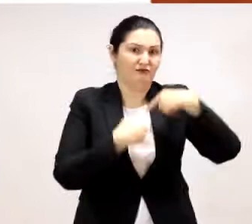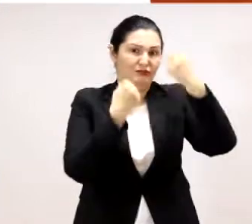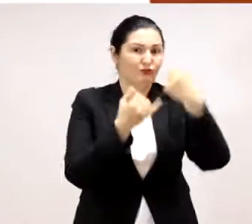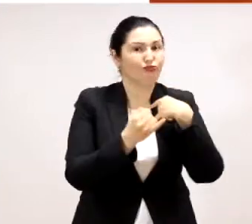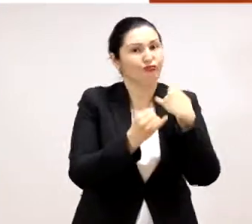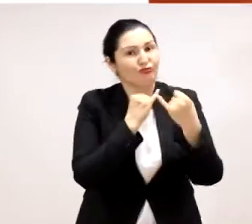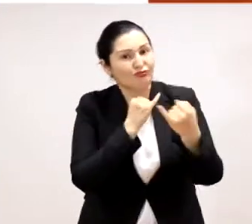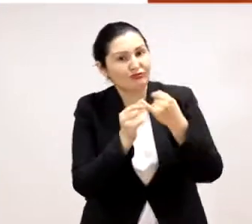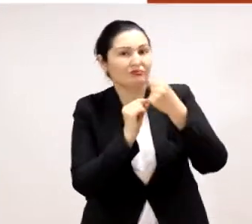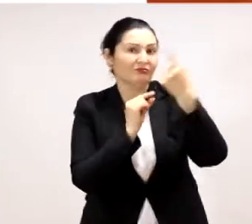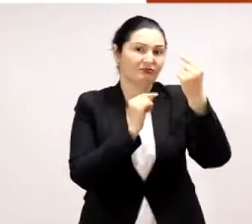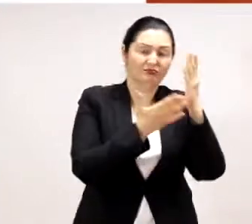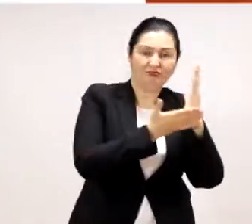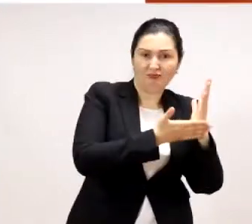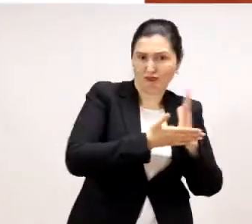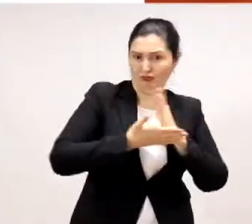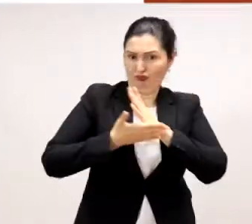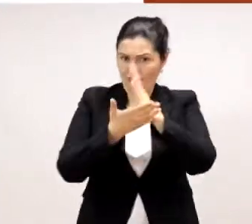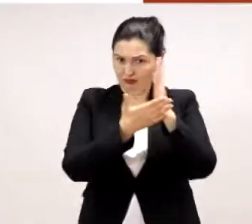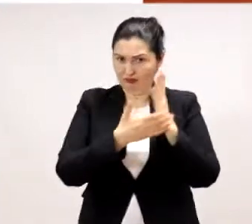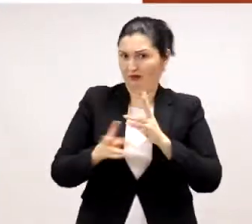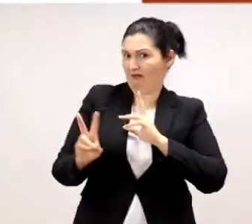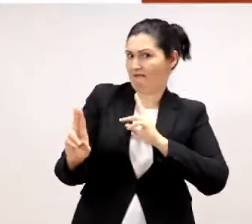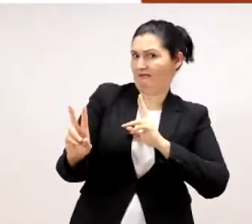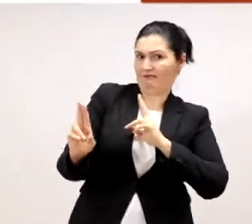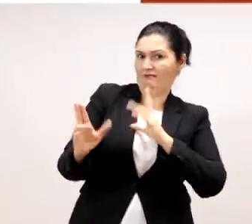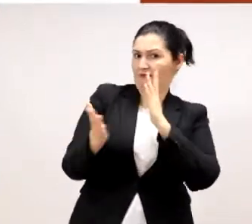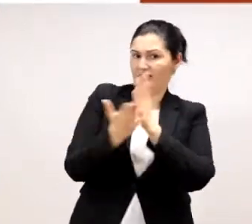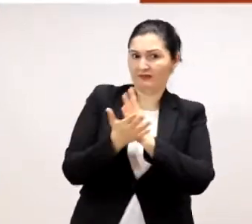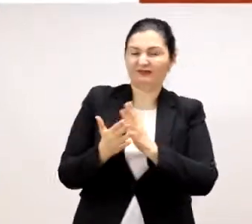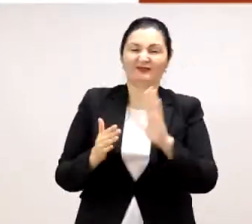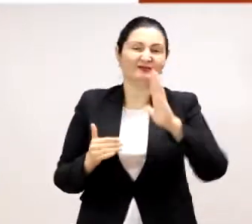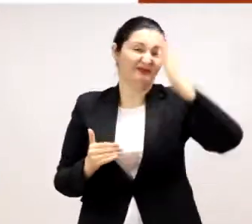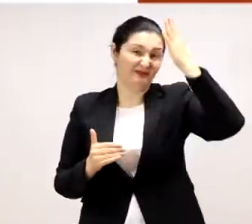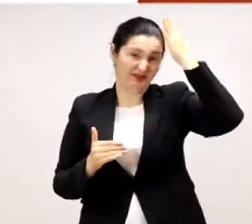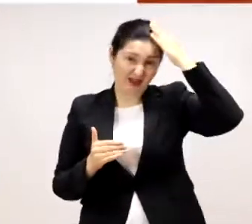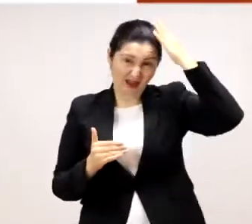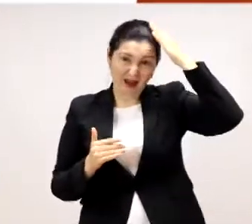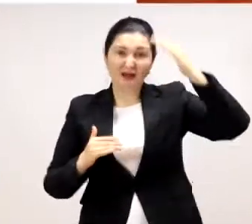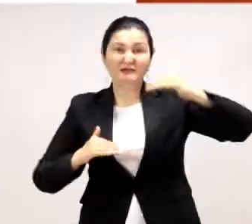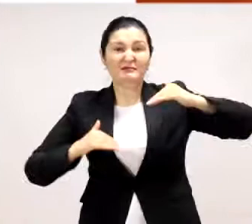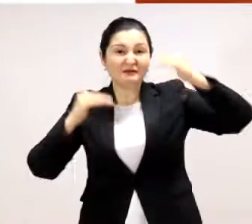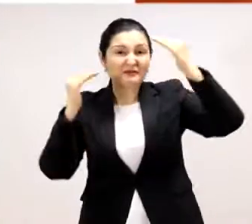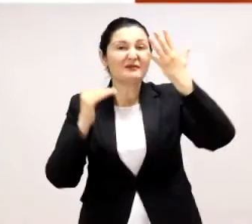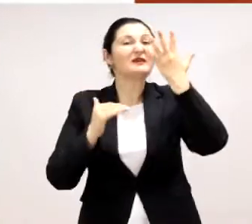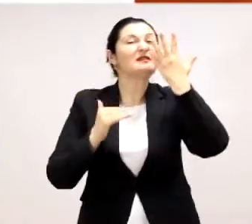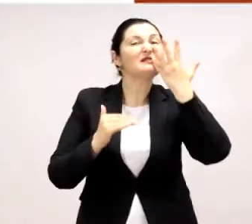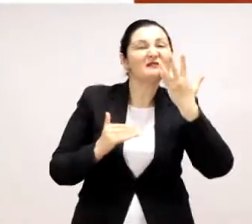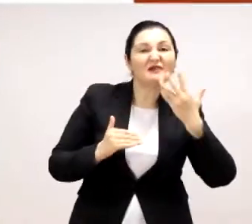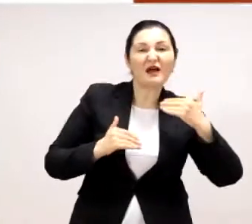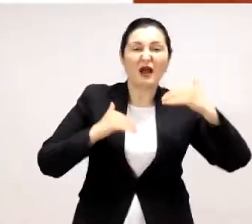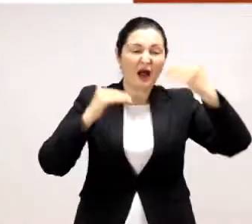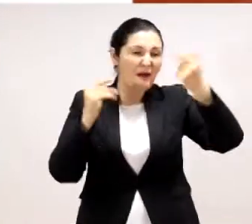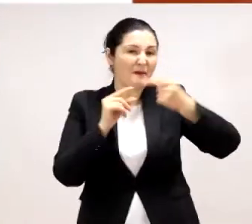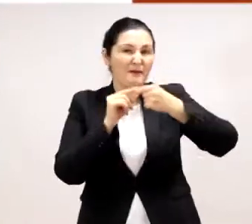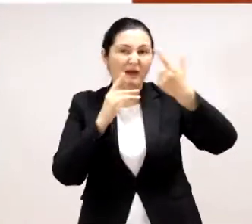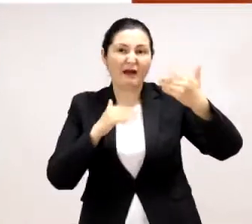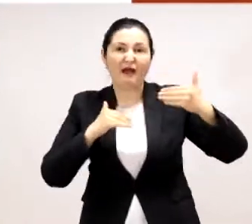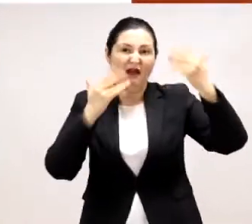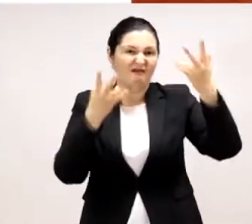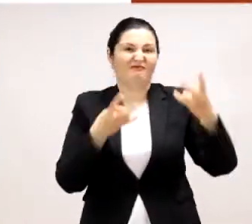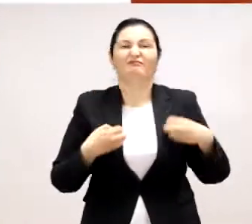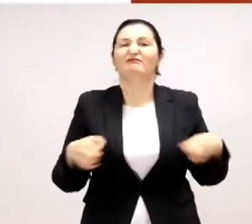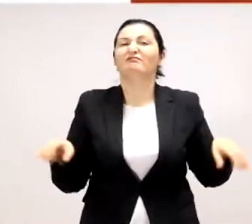یک آواز اعتراض کردند نرگیس ها. قدتان چون قدی من، رنگتان چون رنگی من، برگتان چون برگی